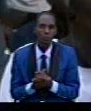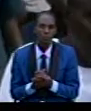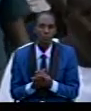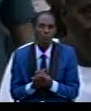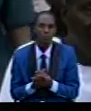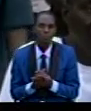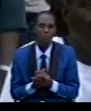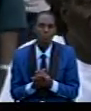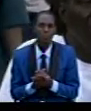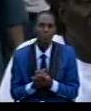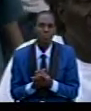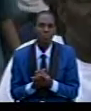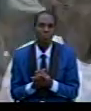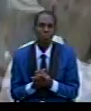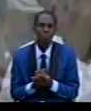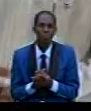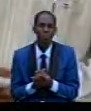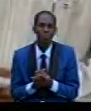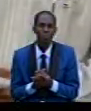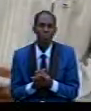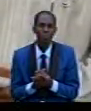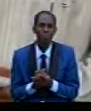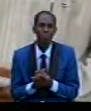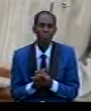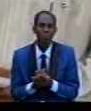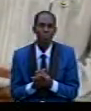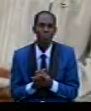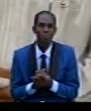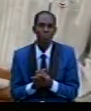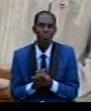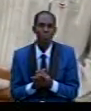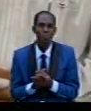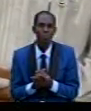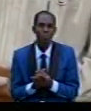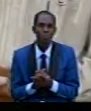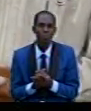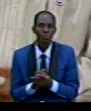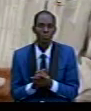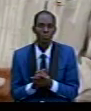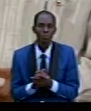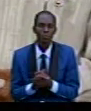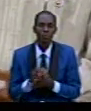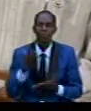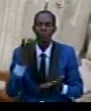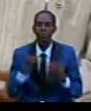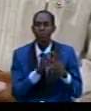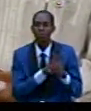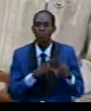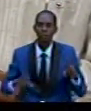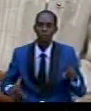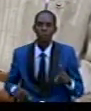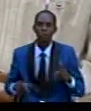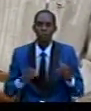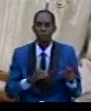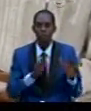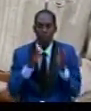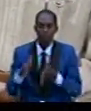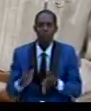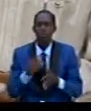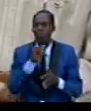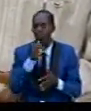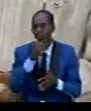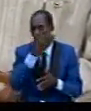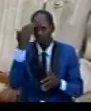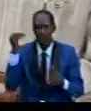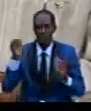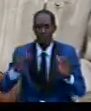à travers cette croisade. Que cela laisse un impact indélébile au nom de Jésus-Christ. May the Lord leave an unforgettable impact in our